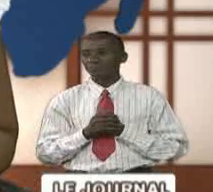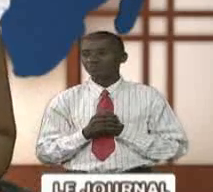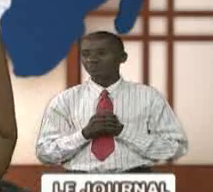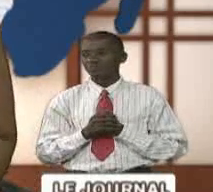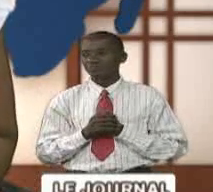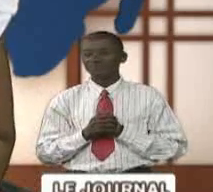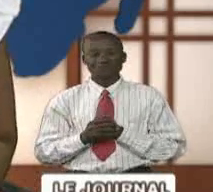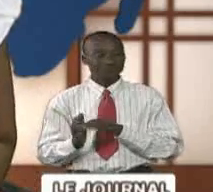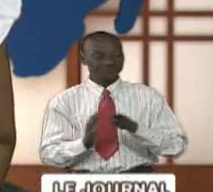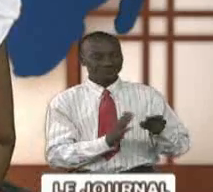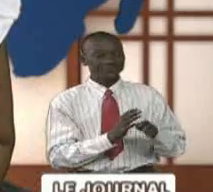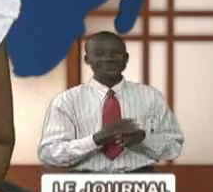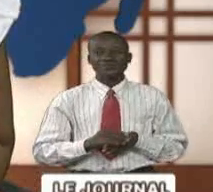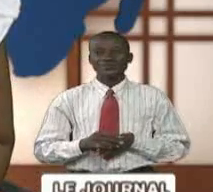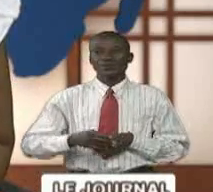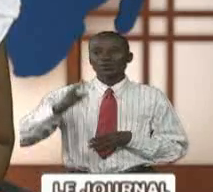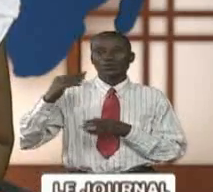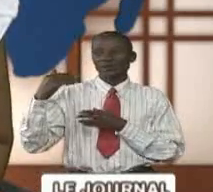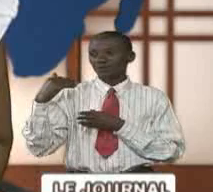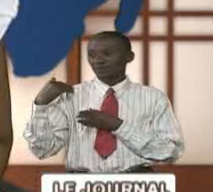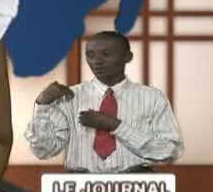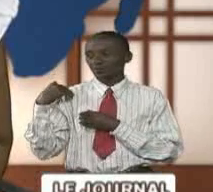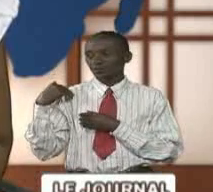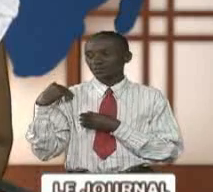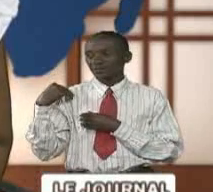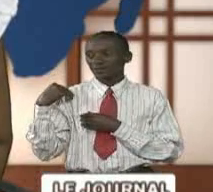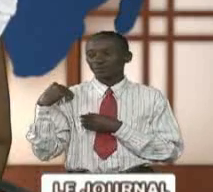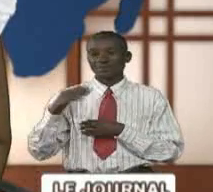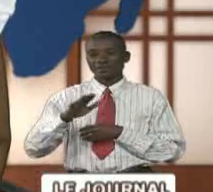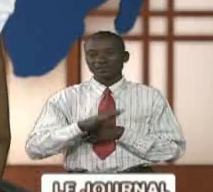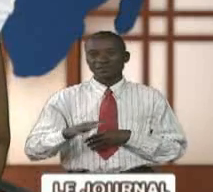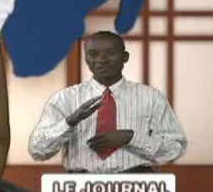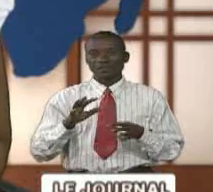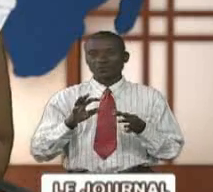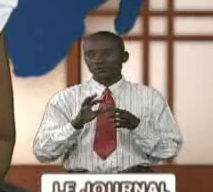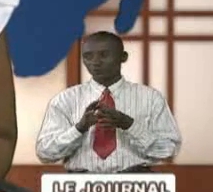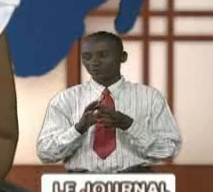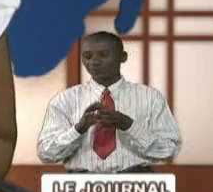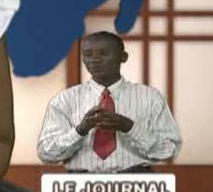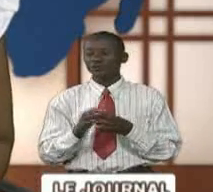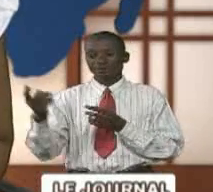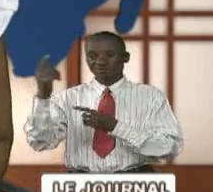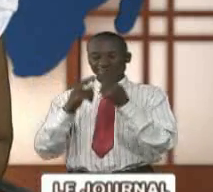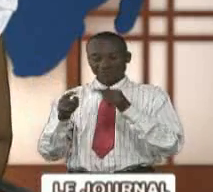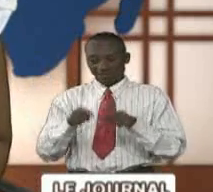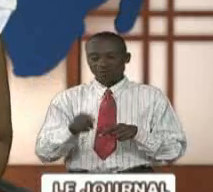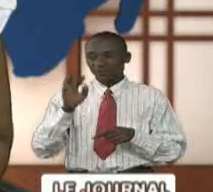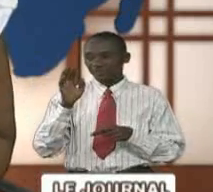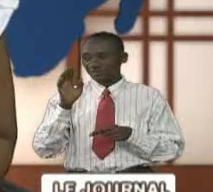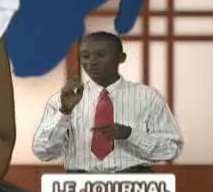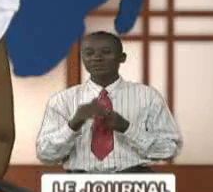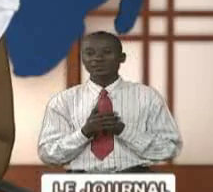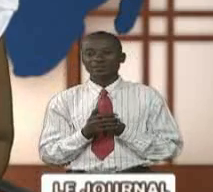Le haut commissaire des Nations Unies pour les réfugiés sera à Kinshasa du 11 au 13 avril prochain et se